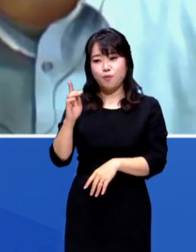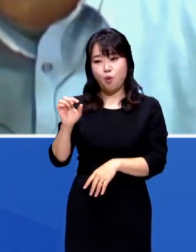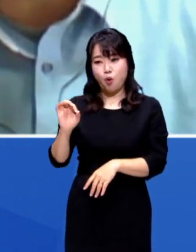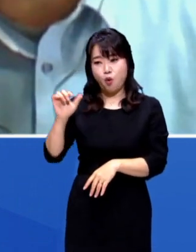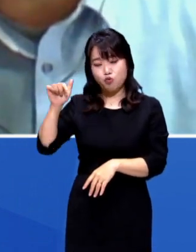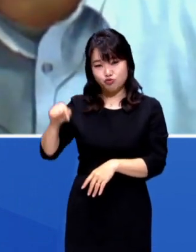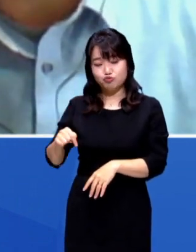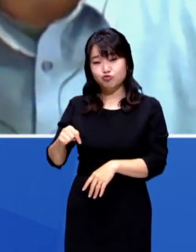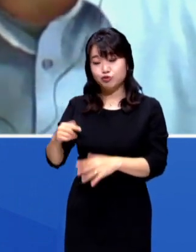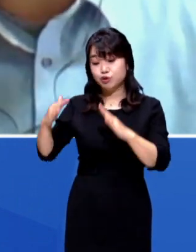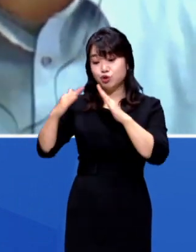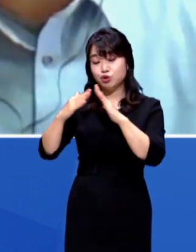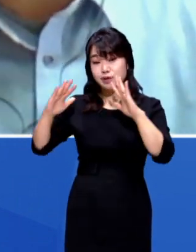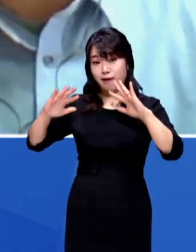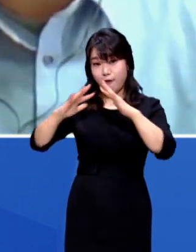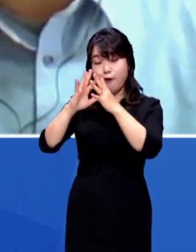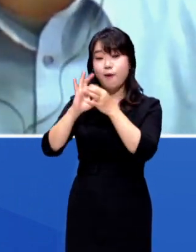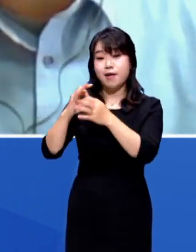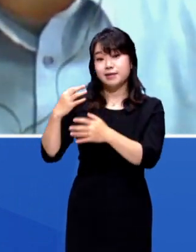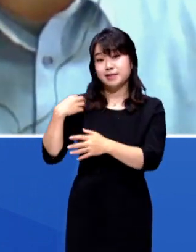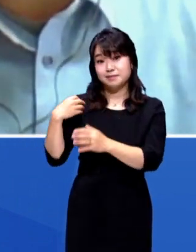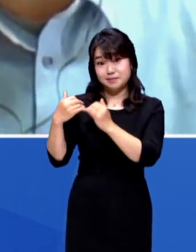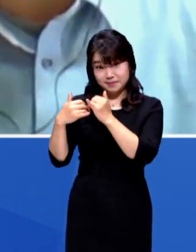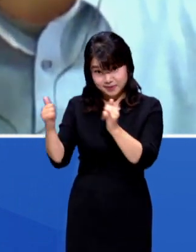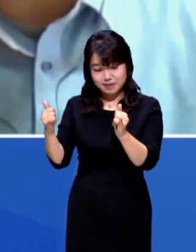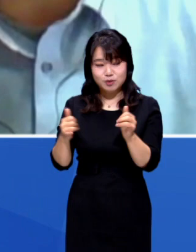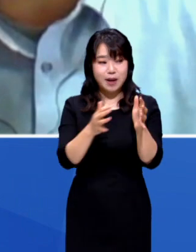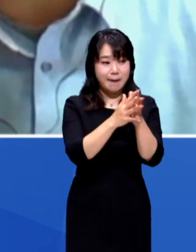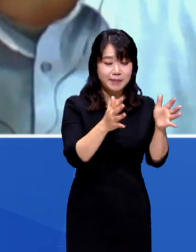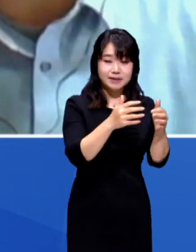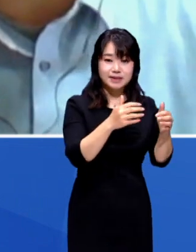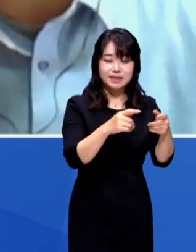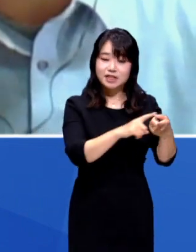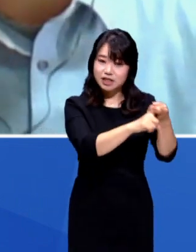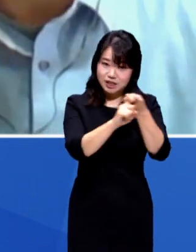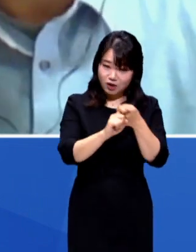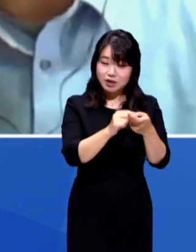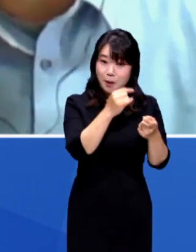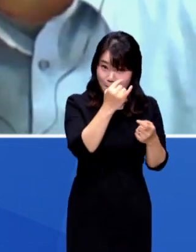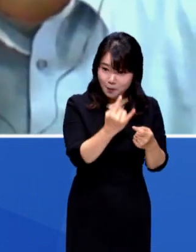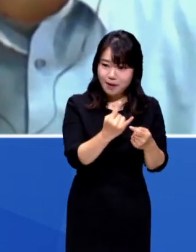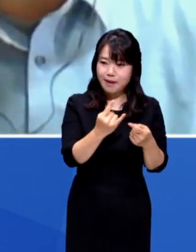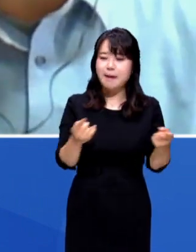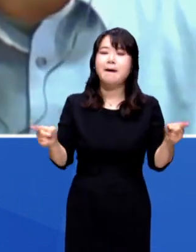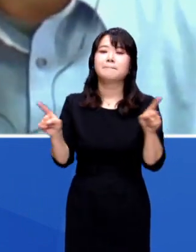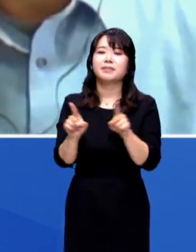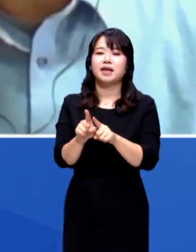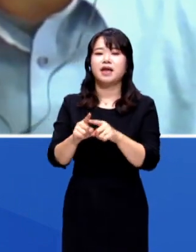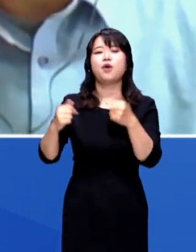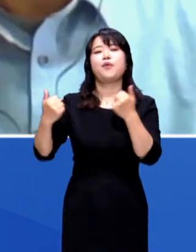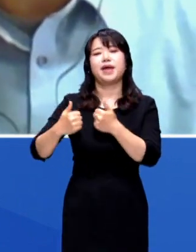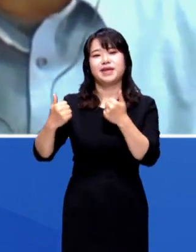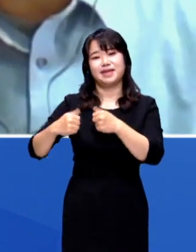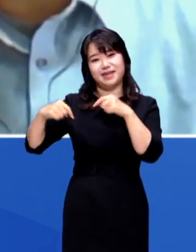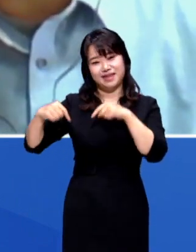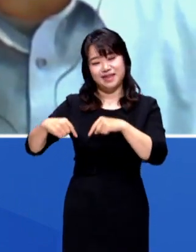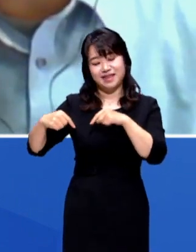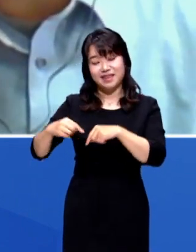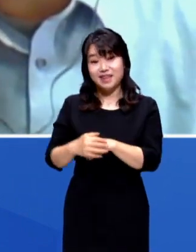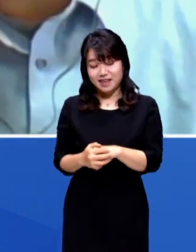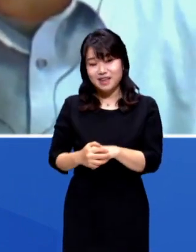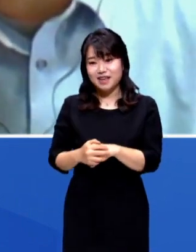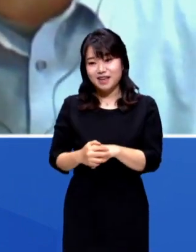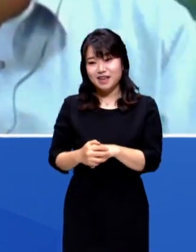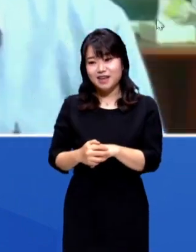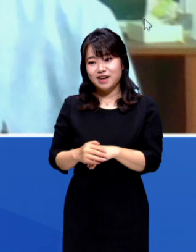주택 관계자들과 우리 그 아파트 연합회, 재건축 연합회와 합동 회의나 또 그